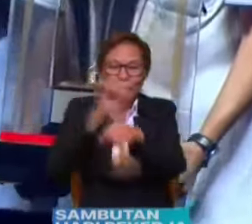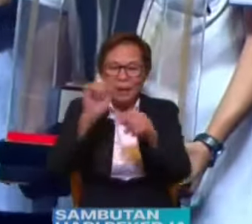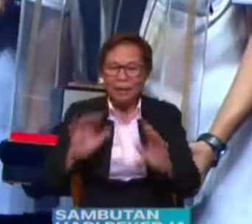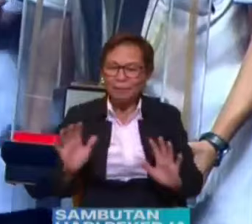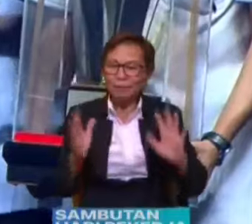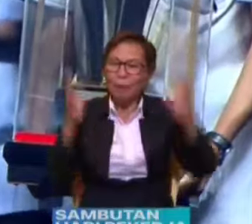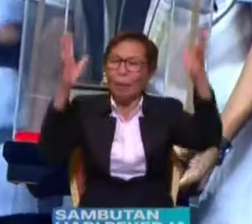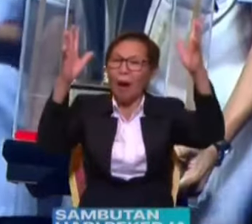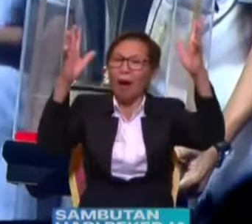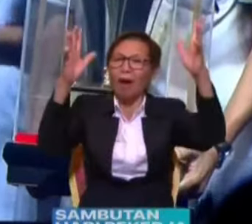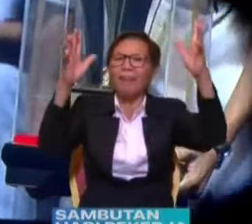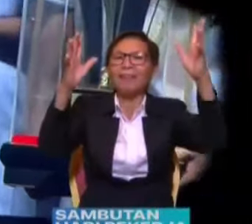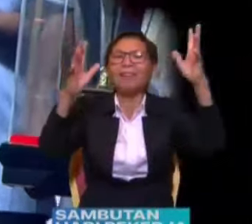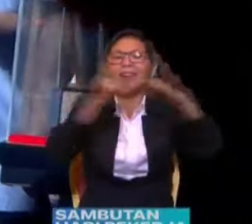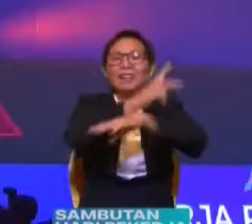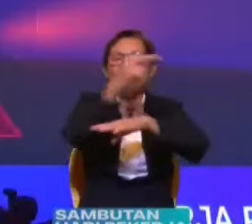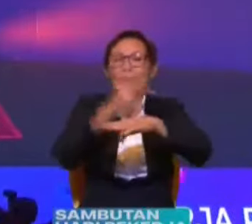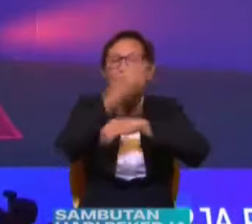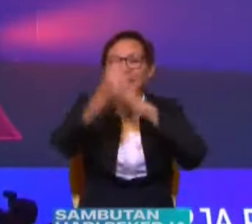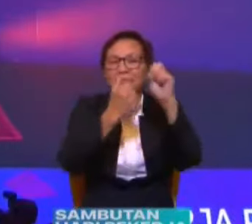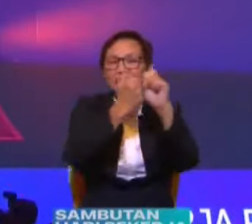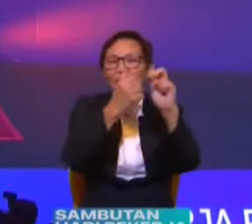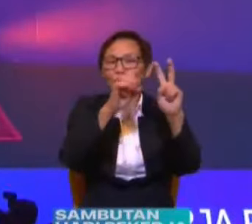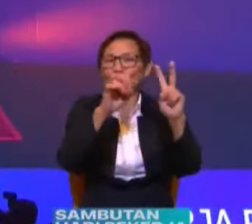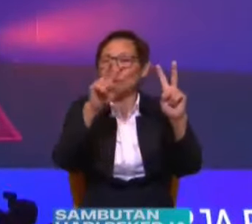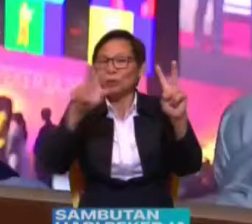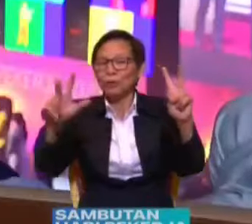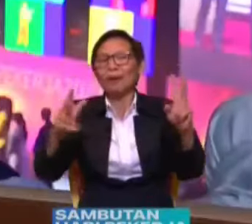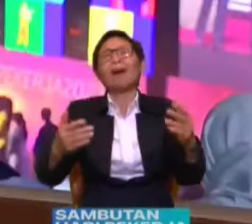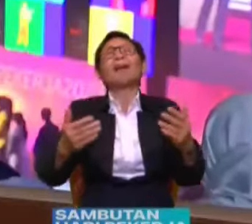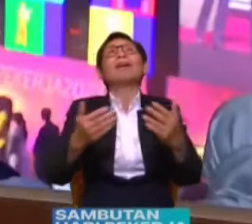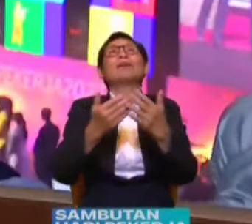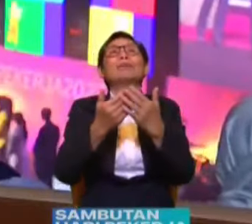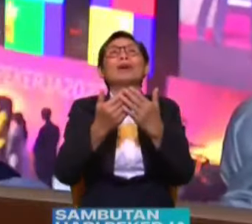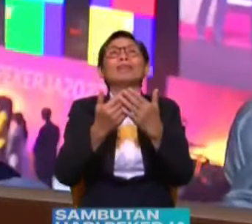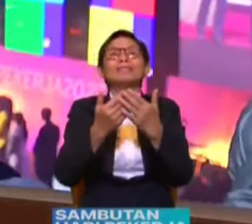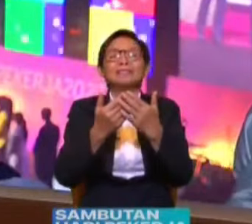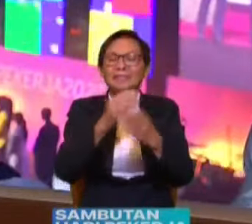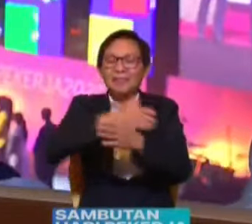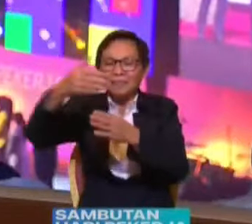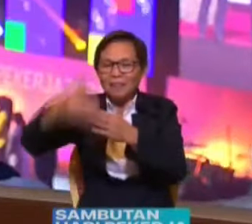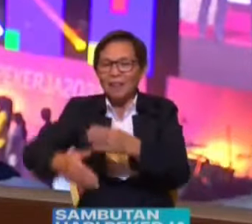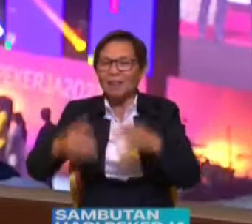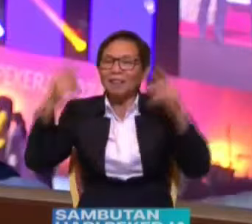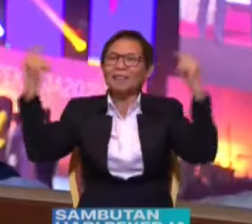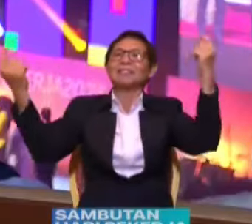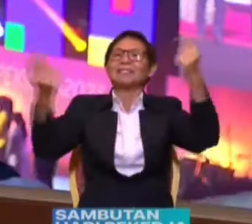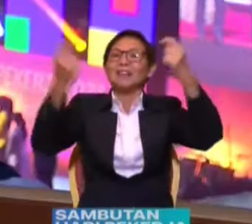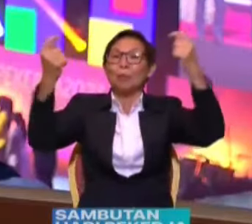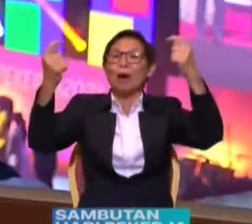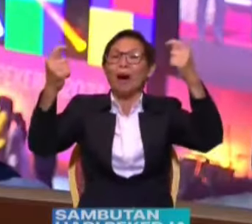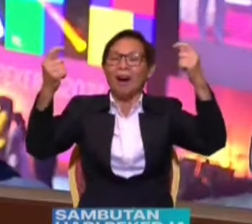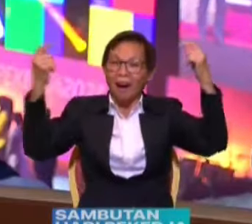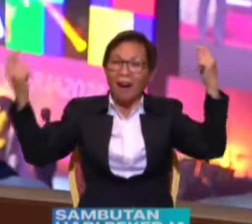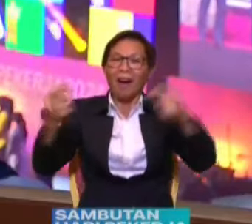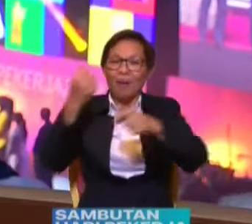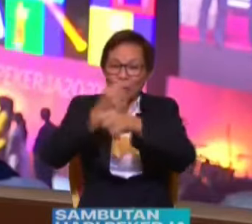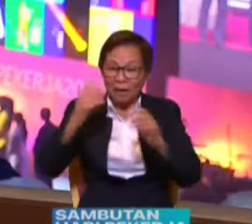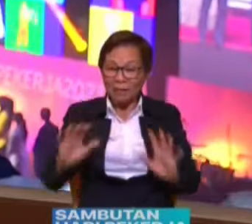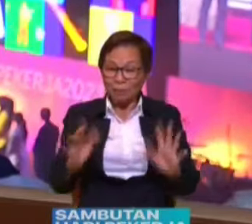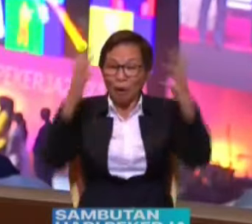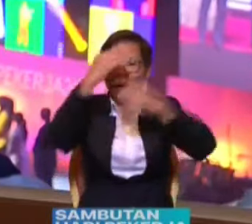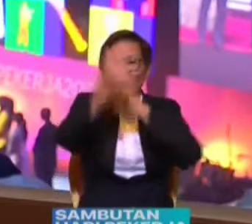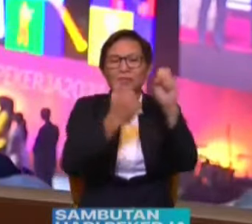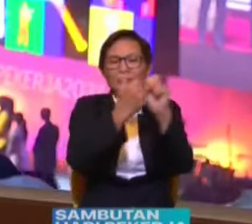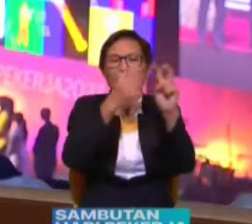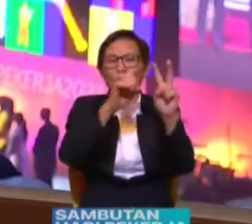Hari Pekerja Kebangsaan bagi tahun 2023. Dan alhamdulillah selesai sudah sambutan Hari Pekerja Kebangsaan bagi tahun